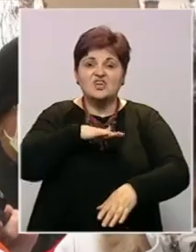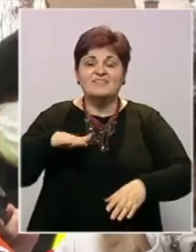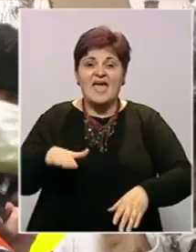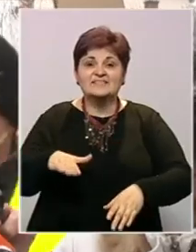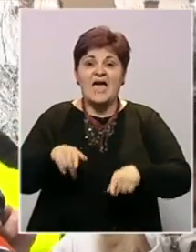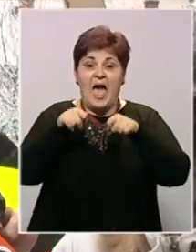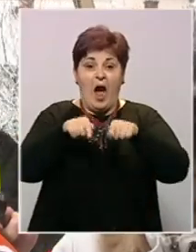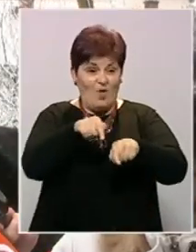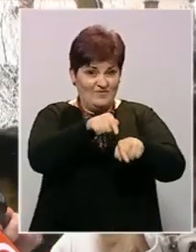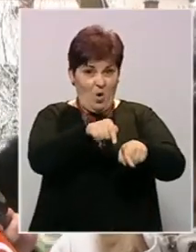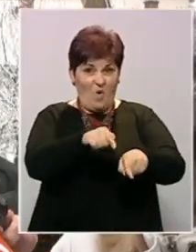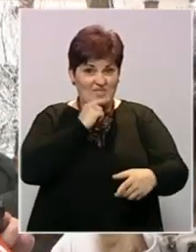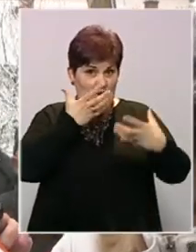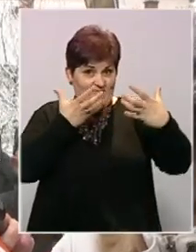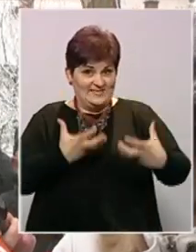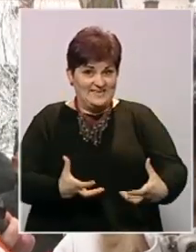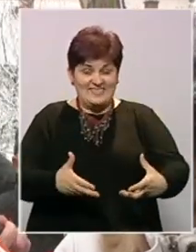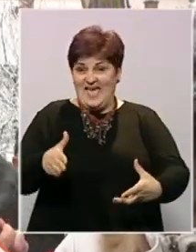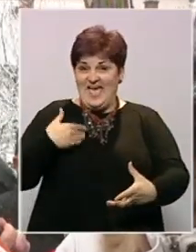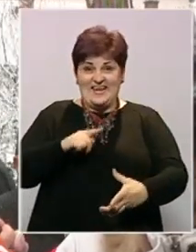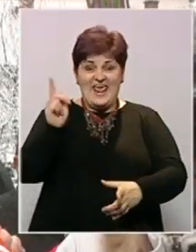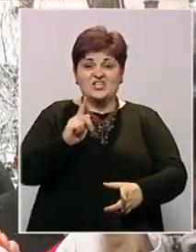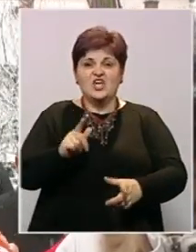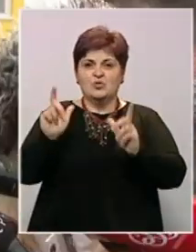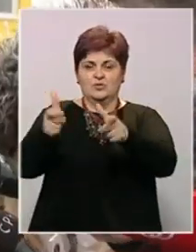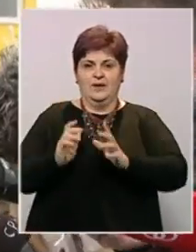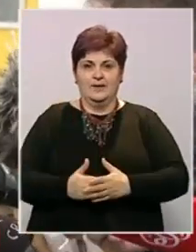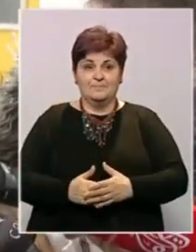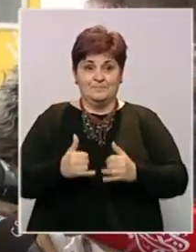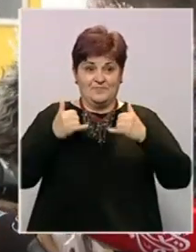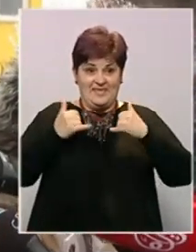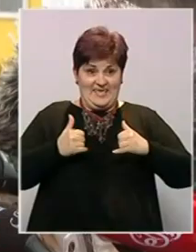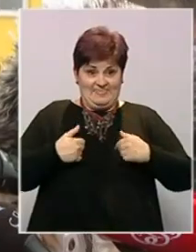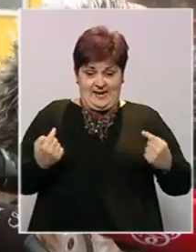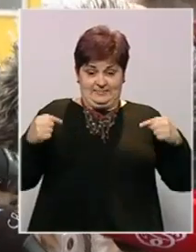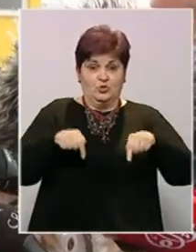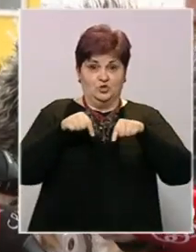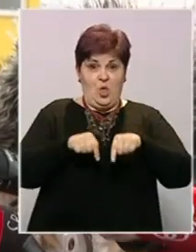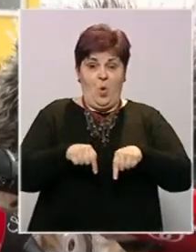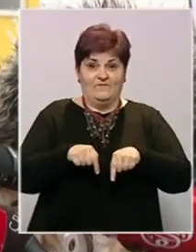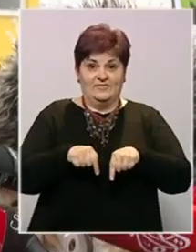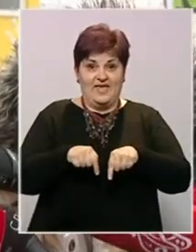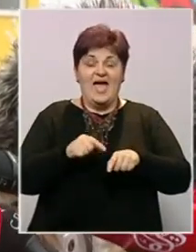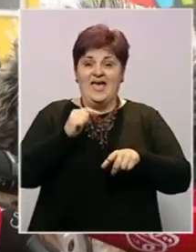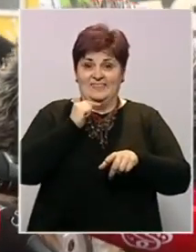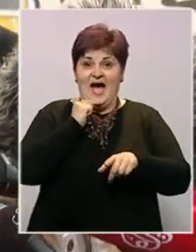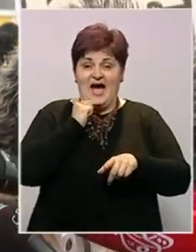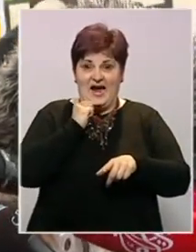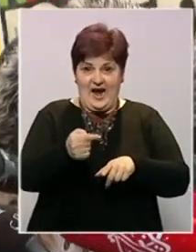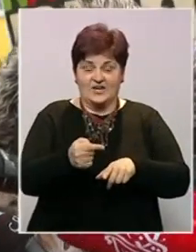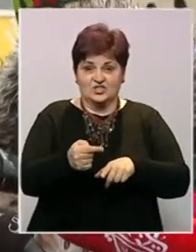a ovi ovdje koji sjede neće to da procesuiraju. Pa danas smo se okupili ovdje da iskažemo